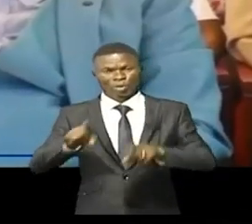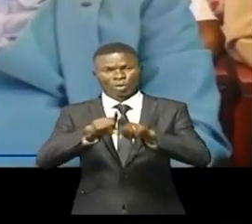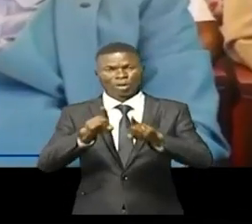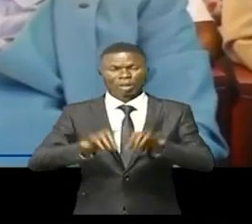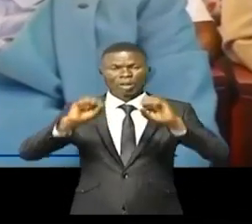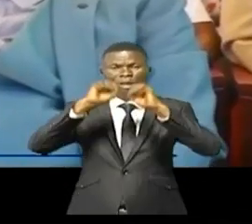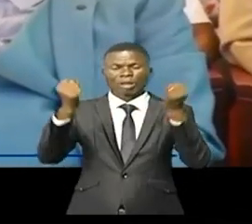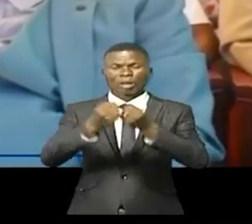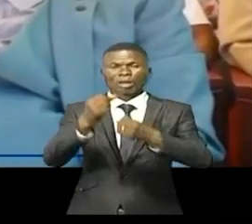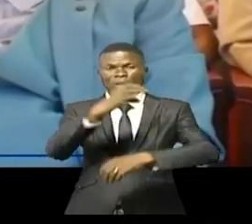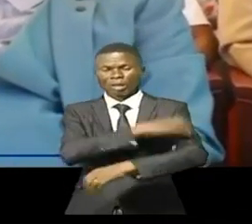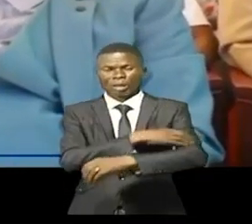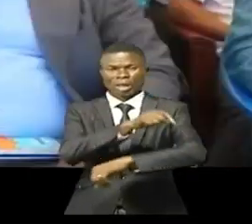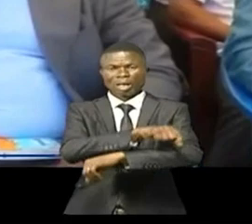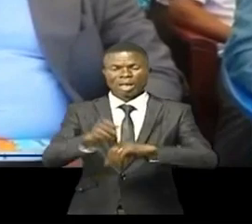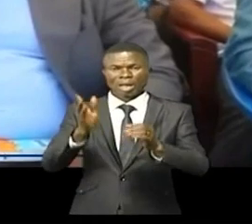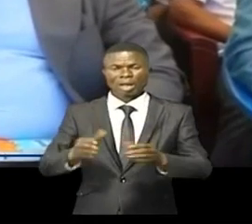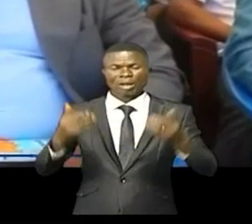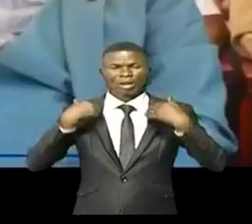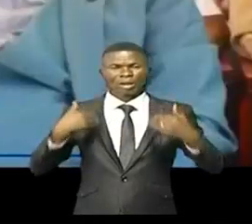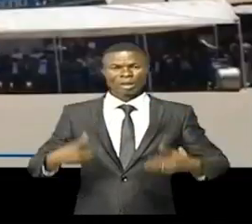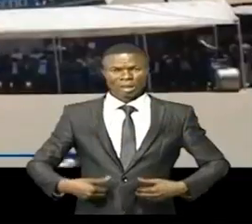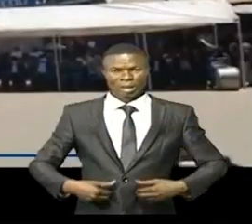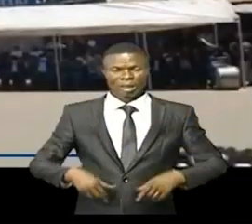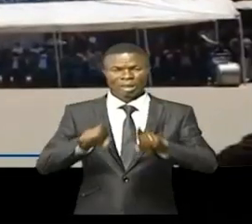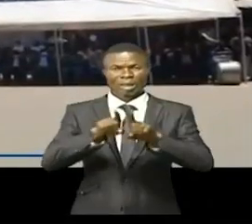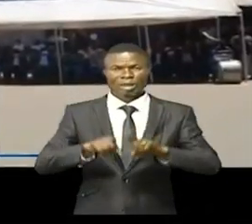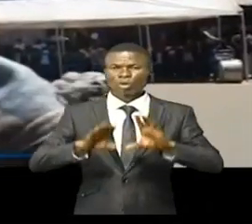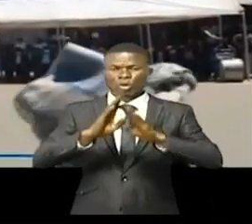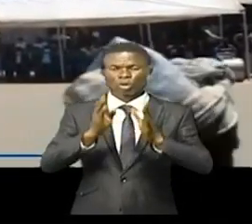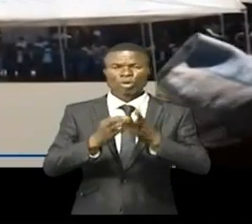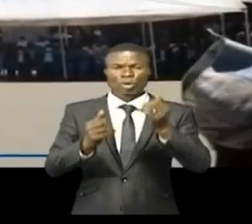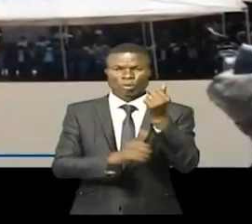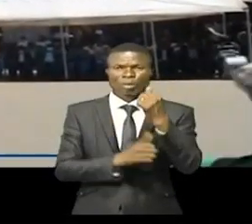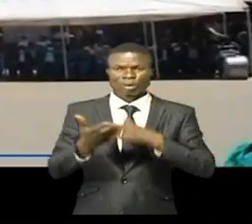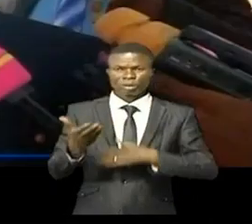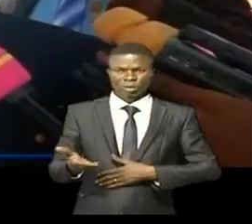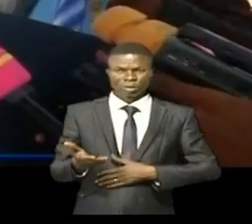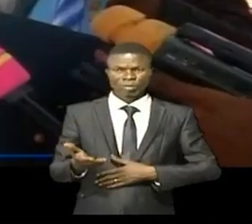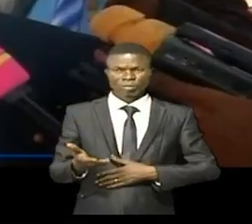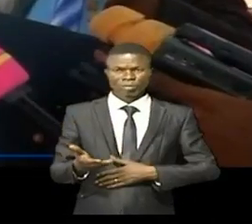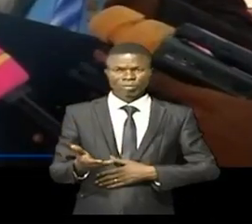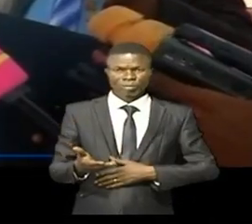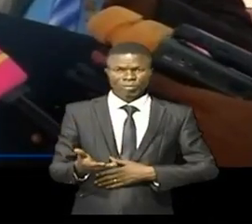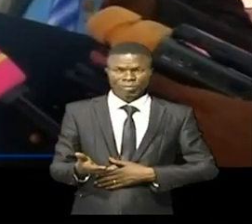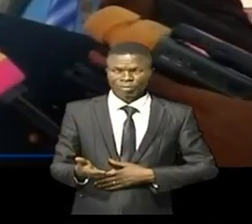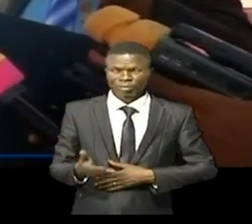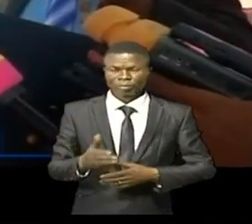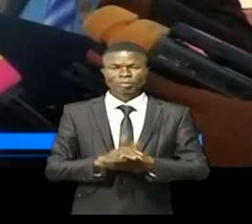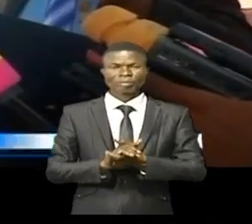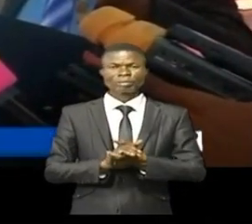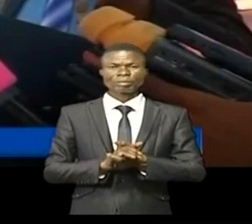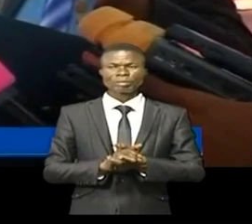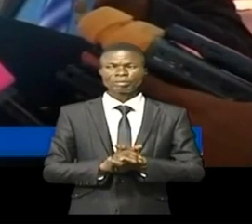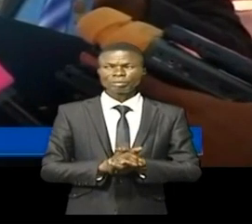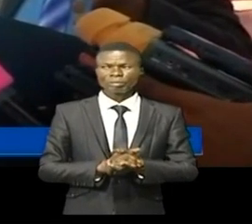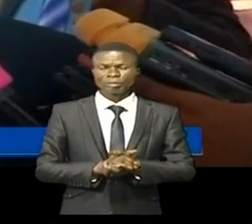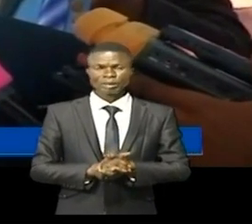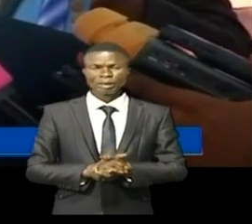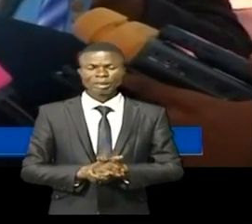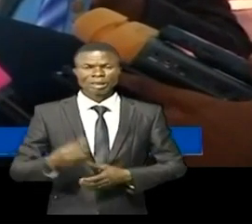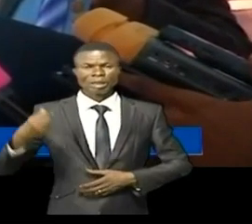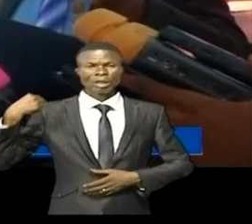société civile, les acteurs sanitaires, ainsi que la population. J'appelle tous les fils et filles du Maniema